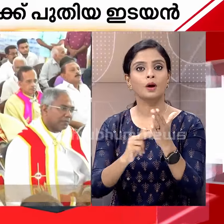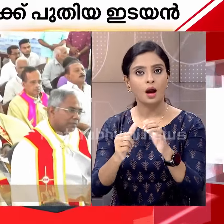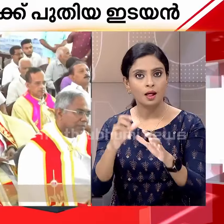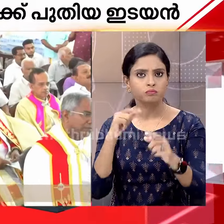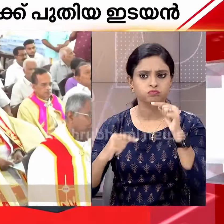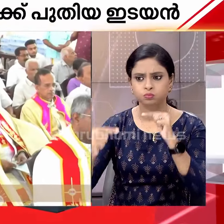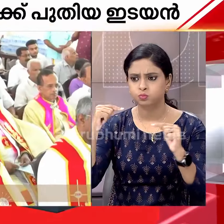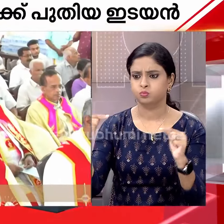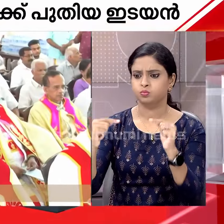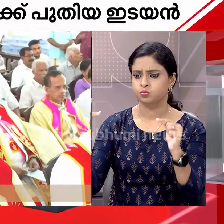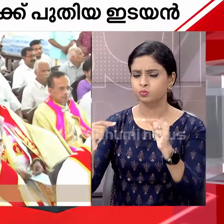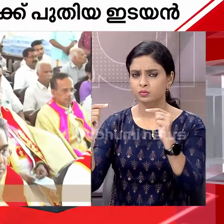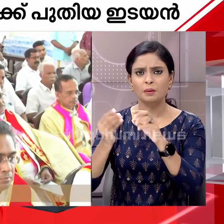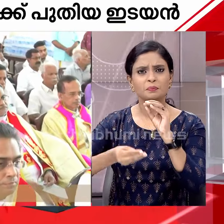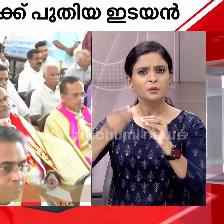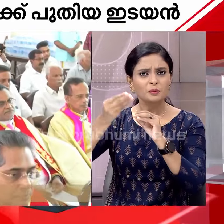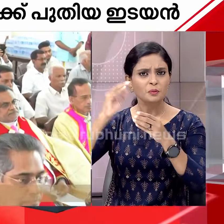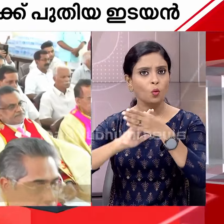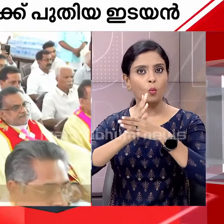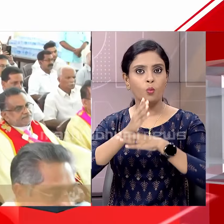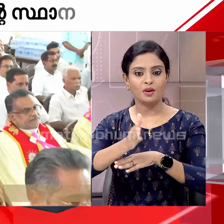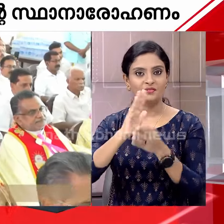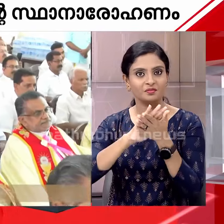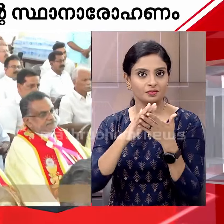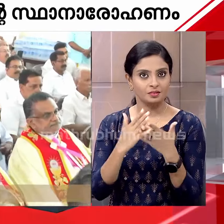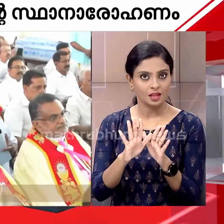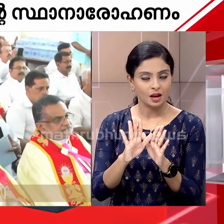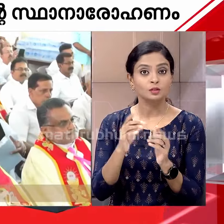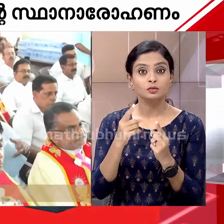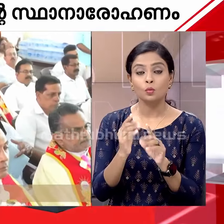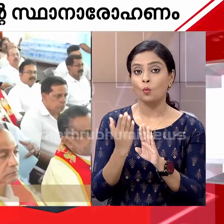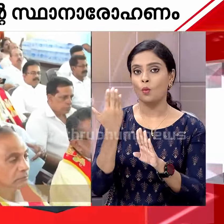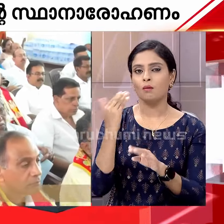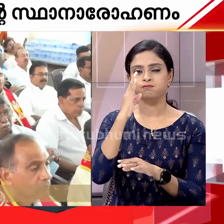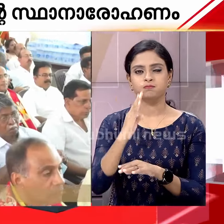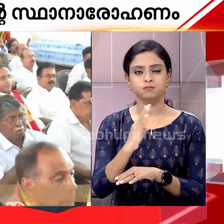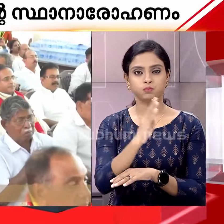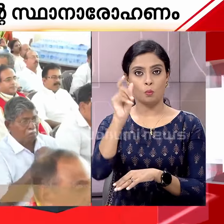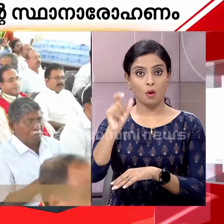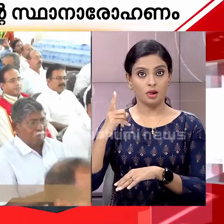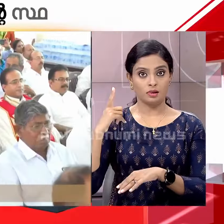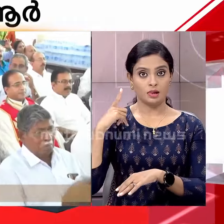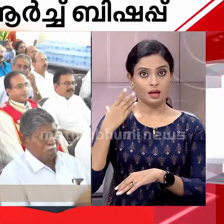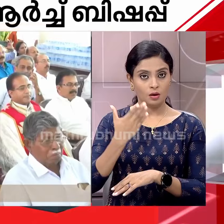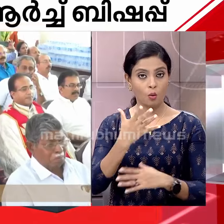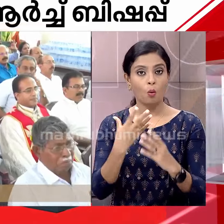അങ്ങനെ പോകുമ്പോൾ ഈ പിതാവിൻ്റെ കഴിവ്, ഈ ദൈവശാസ്ത്രത്തിലുള്ള അദ്ദേഹത്തിൻ്റെ